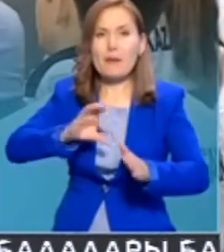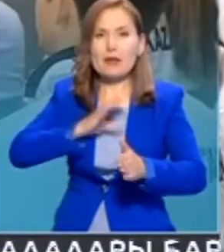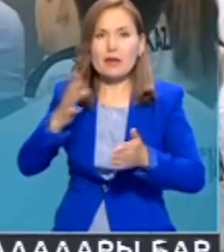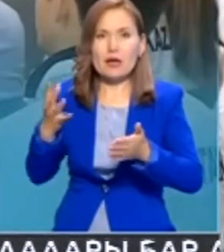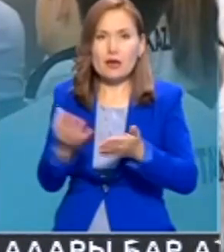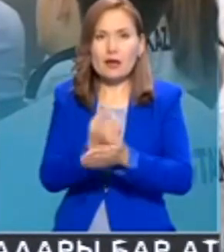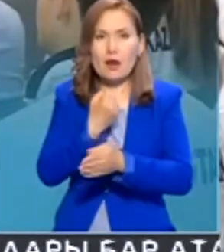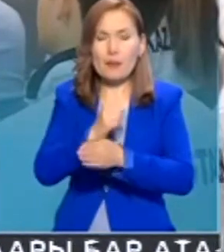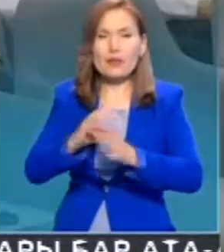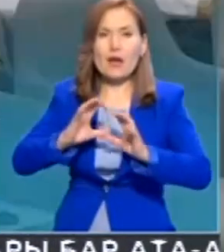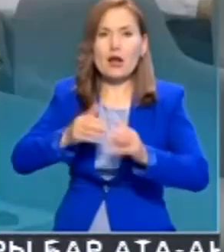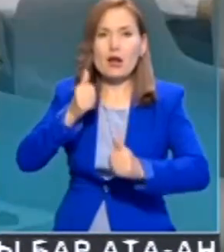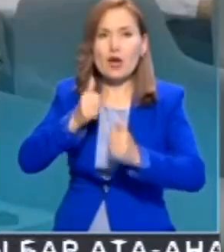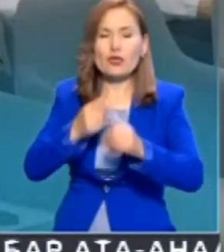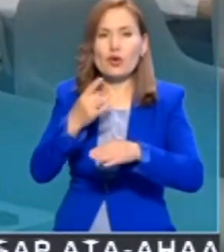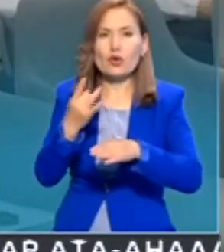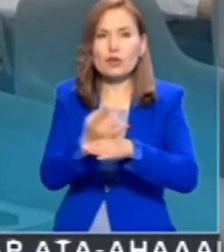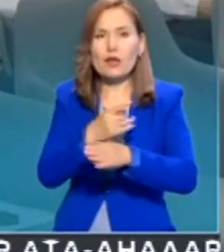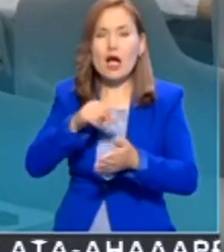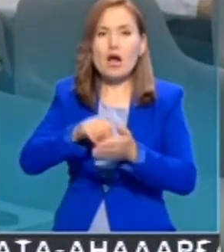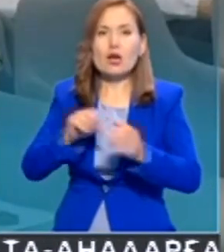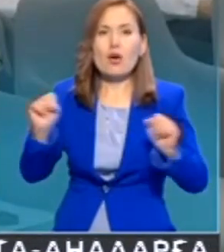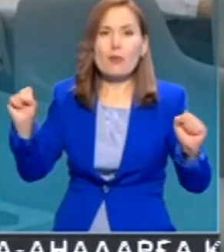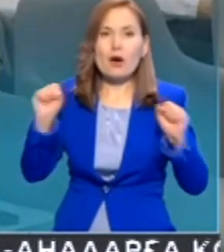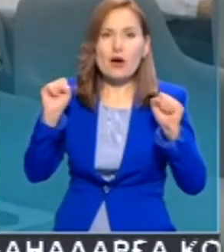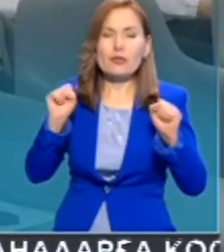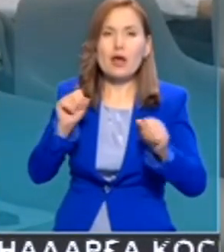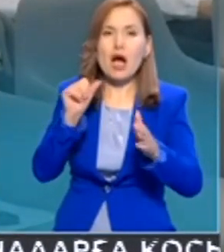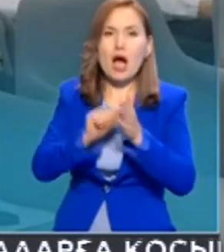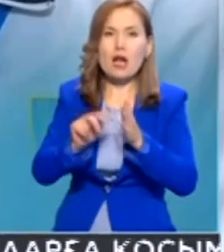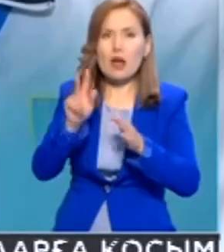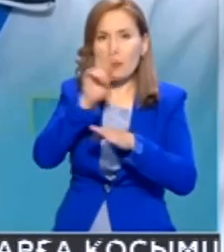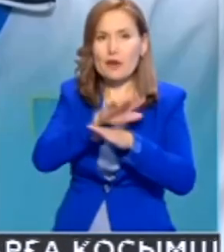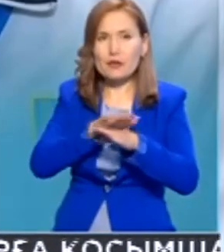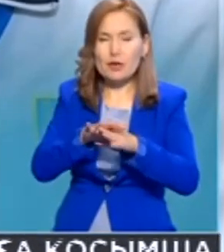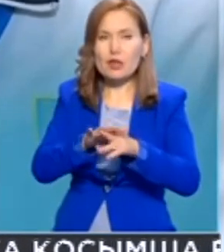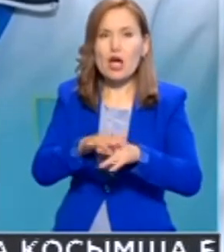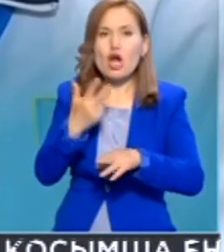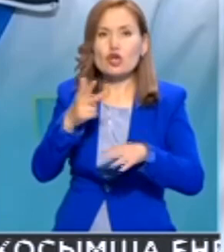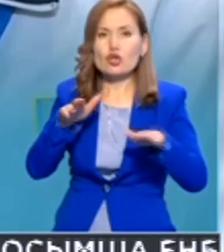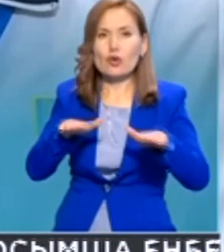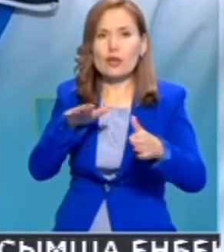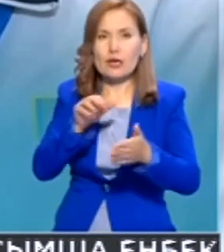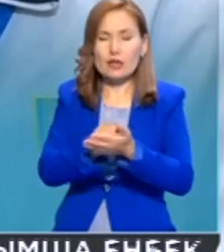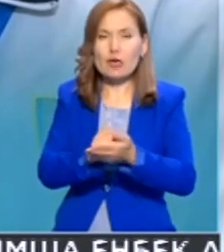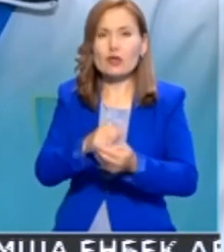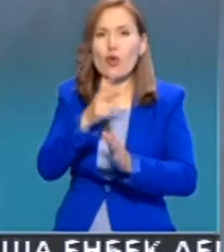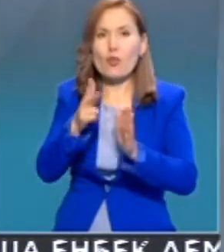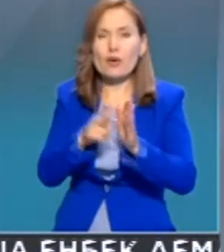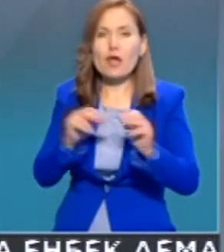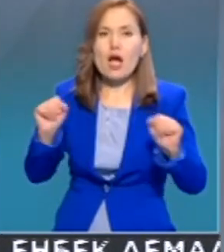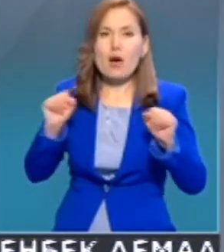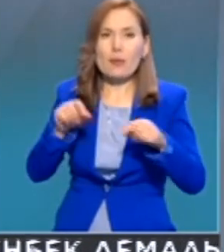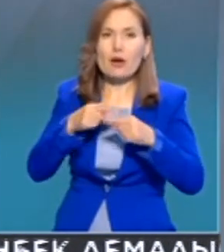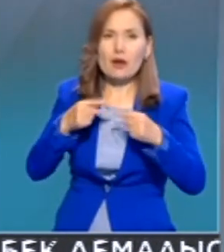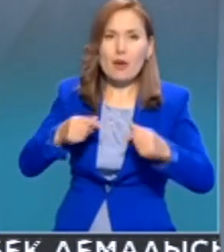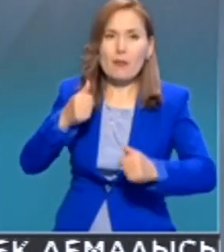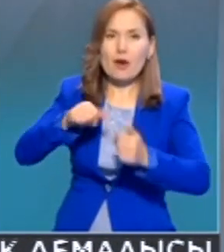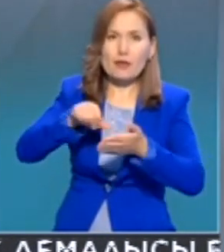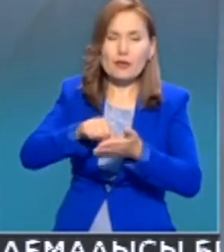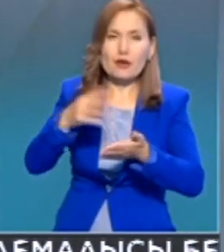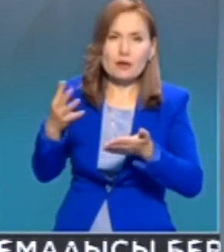алды. Әлемдік додада тұңғыш рет қатысқан спортшыларымыз 63 елдің ішінде 3-ші орын иеленді. Олар 18 спорт түрінен бақ